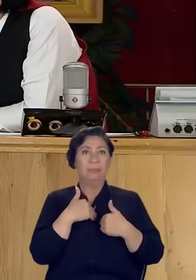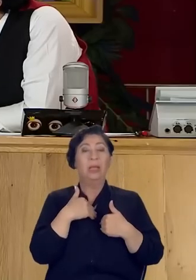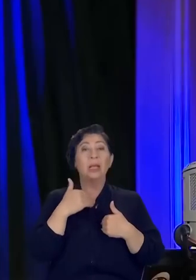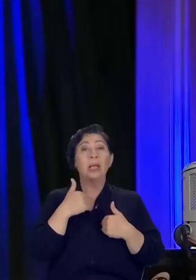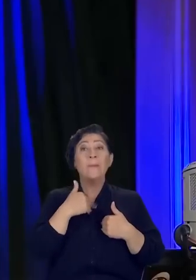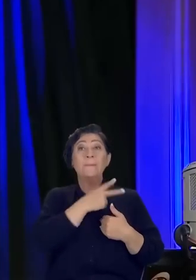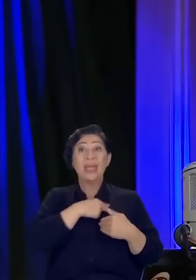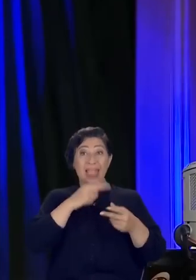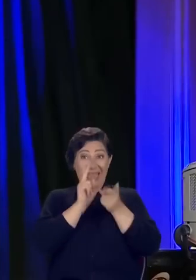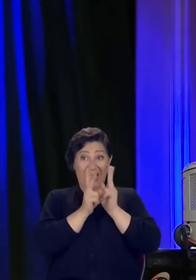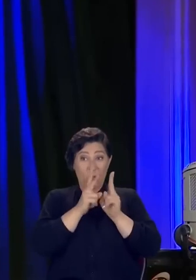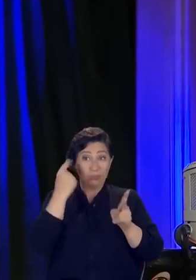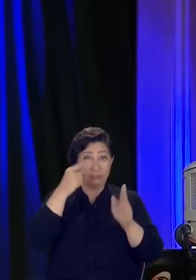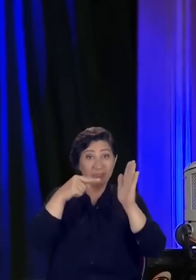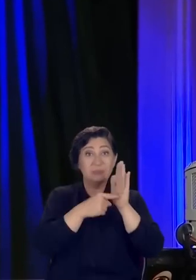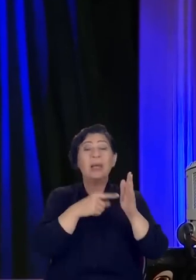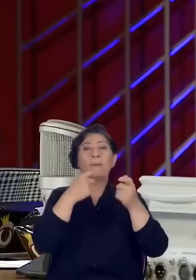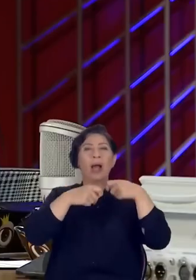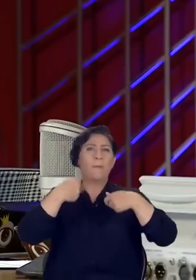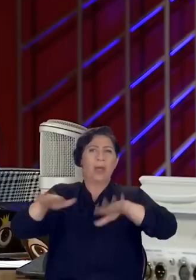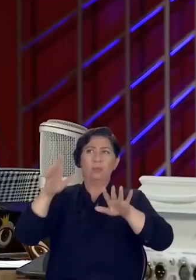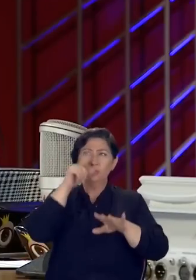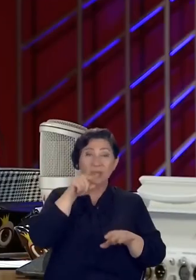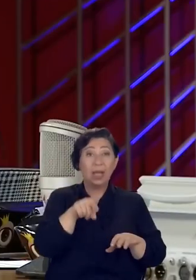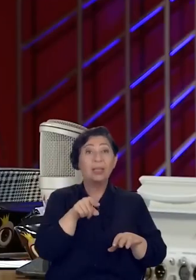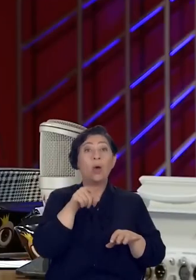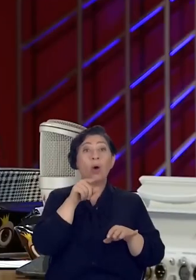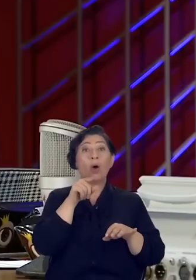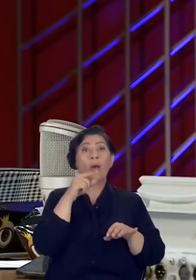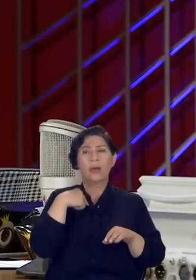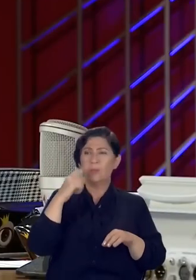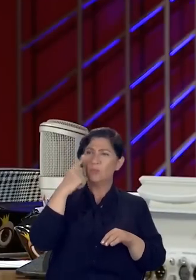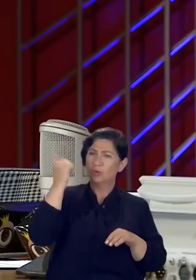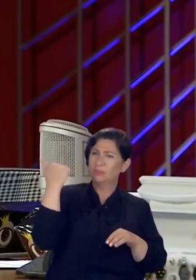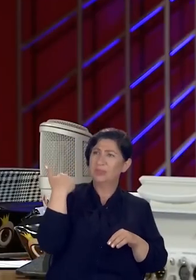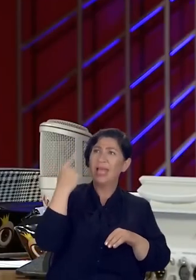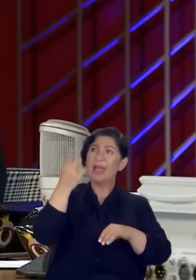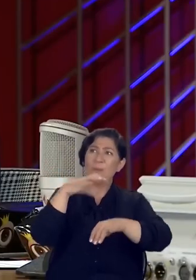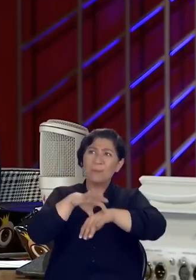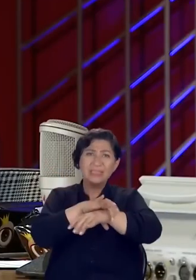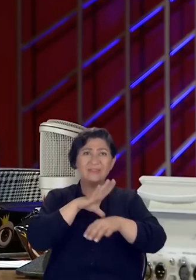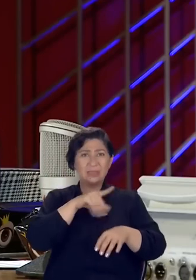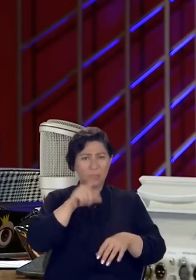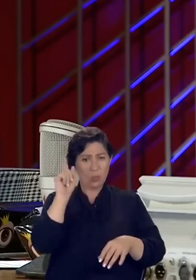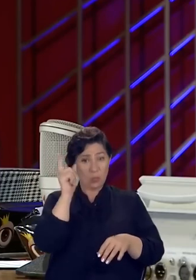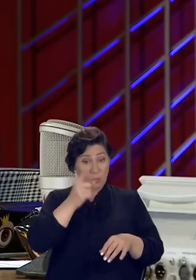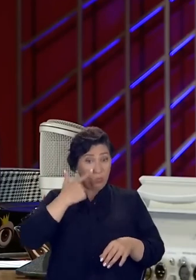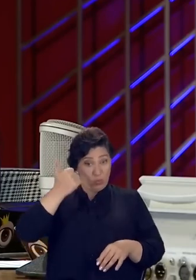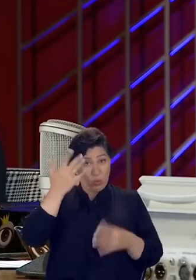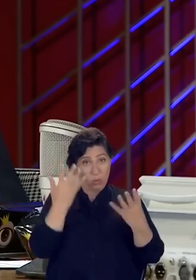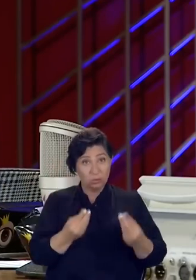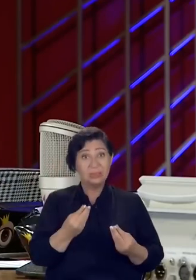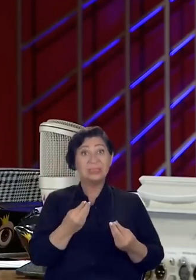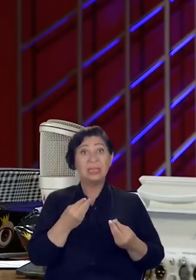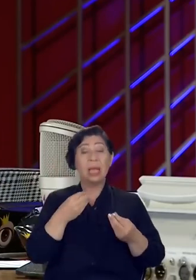Benim hedefim belediye tiyatrosuydu. Bankayı o yüzden bıraktım ben. Hatta orada yöneticim demişti ki elinde altın bileziğin var, sen burada yönetici olacaksın.